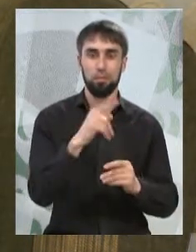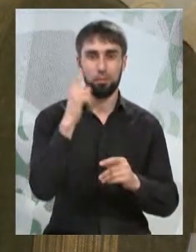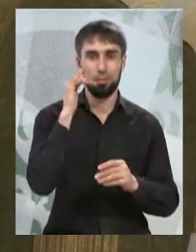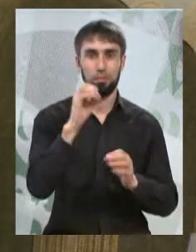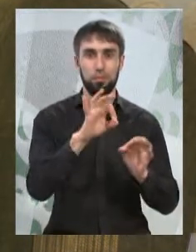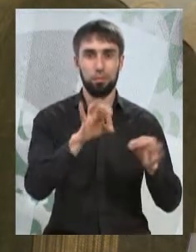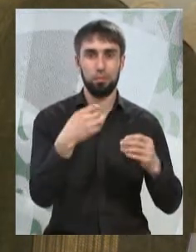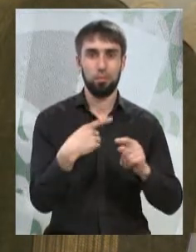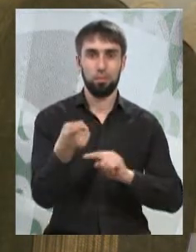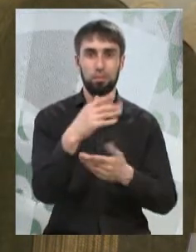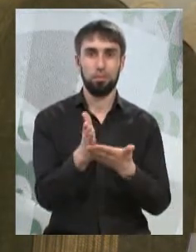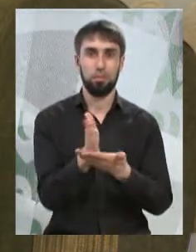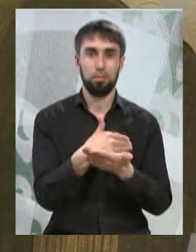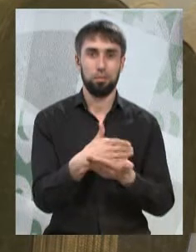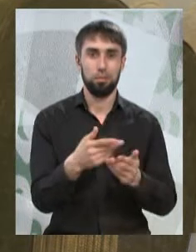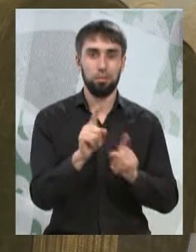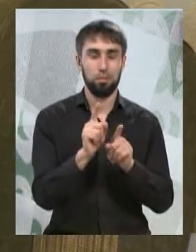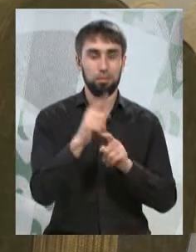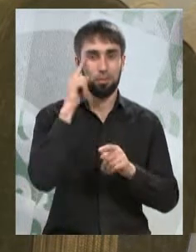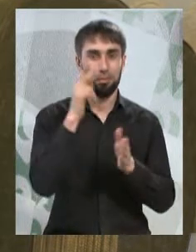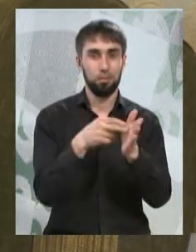уже возвращает. Мы